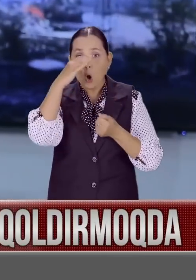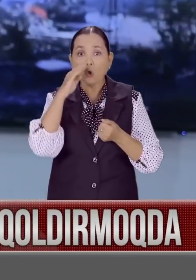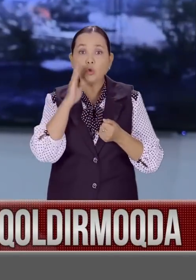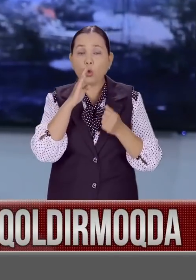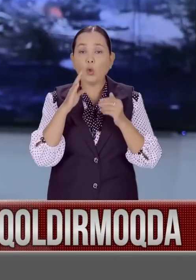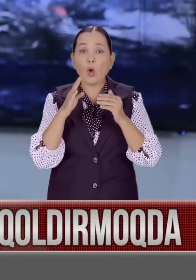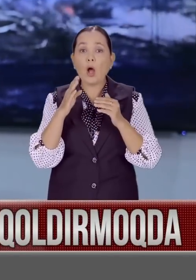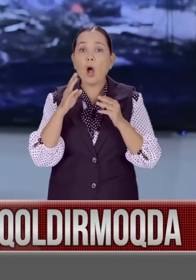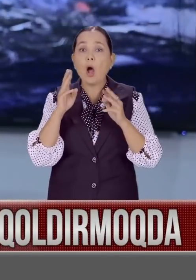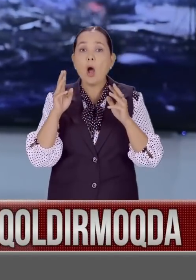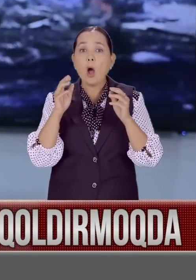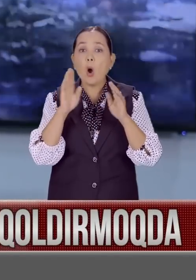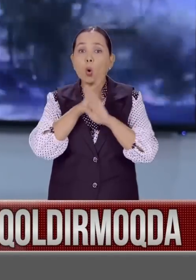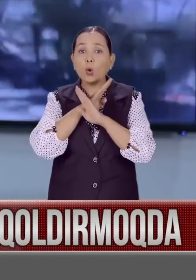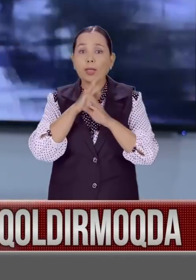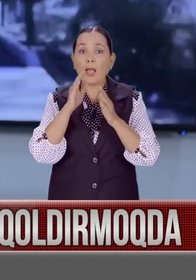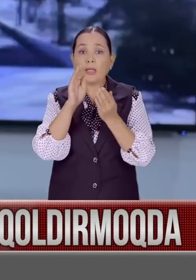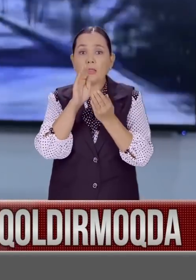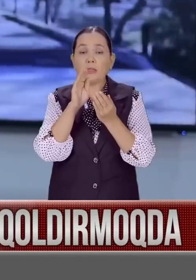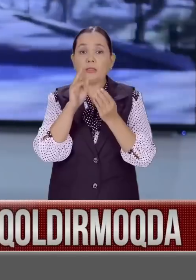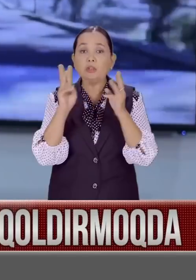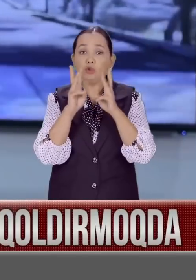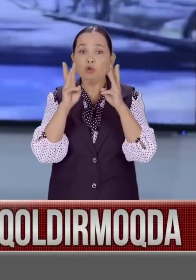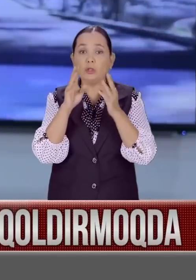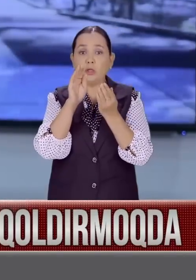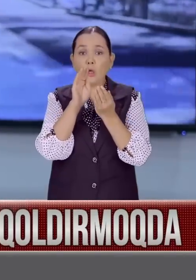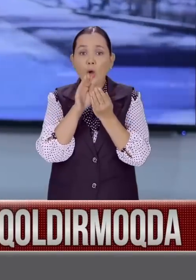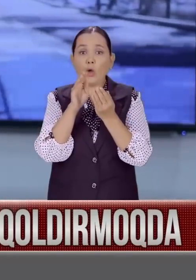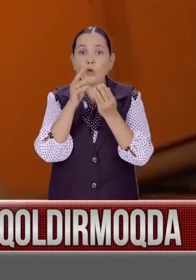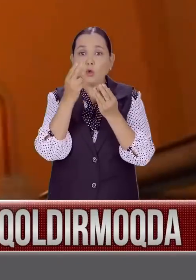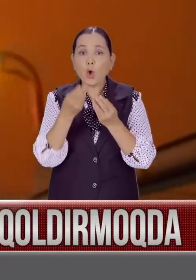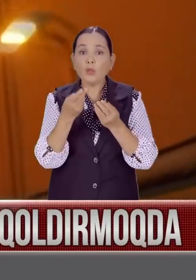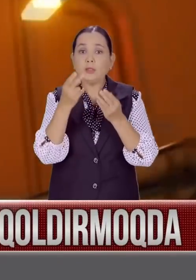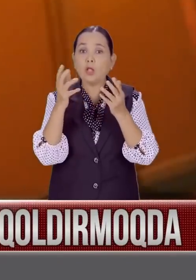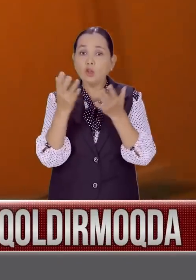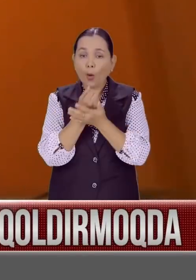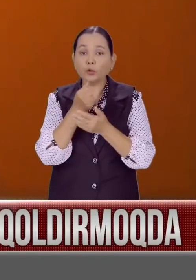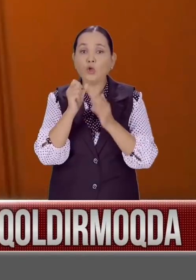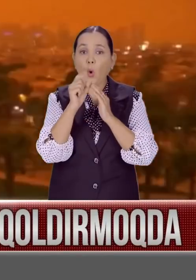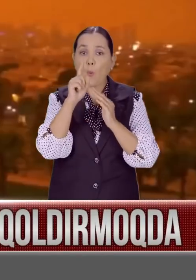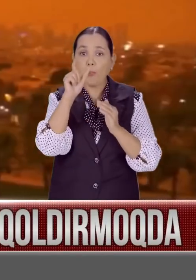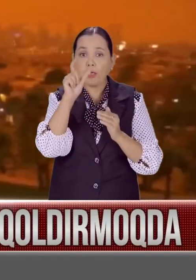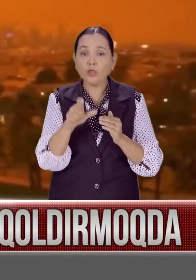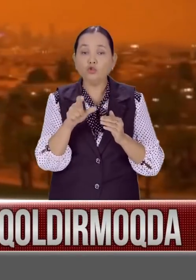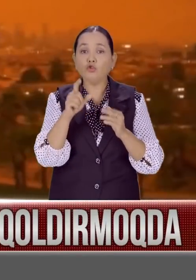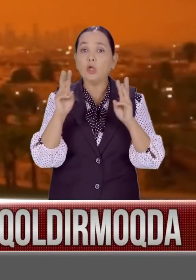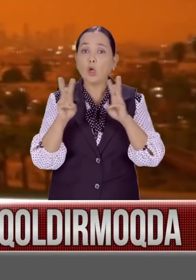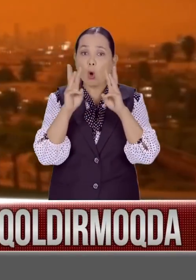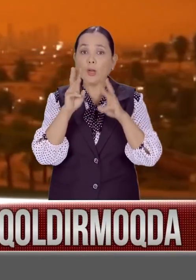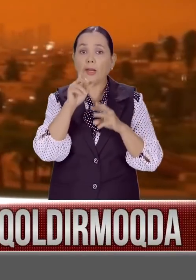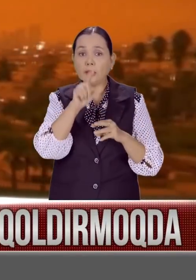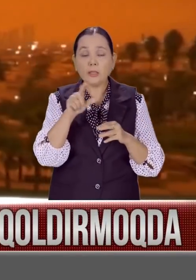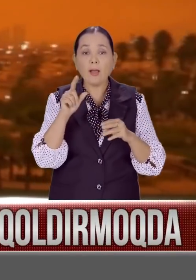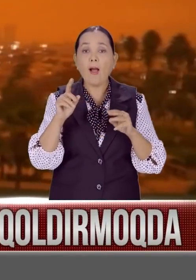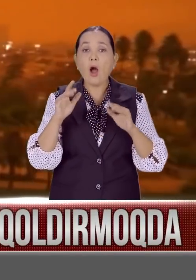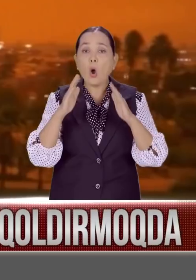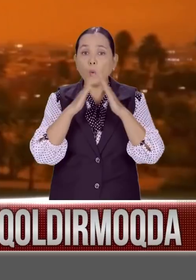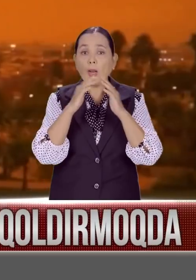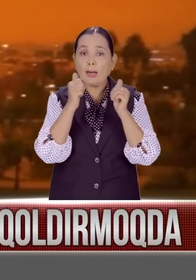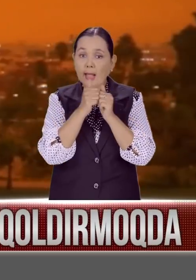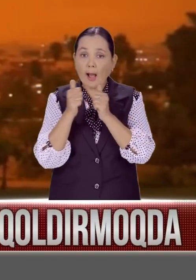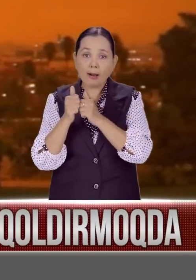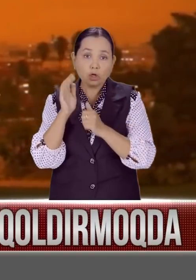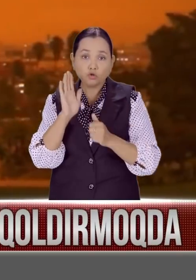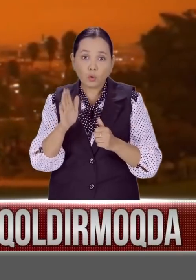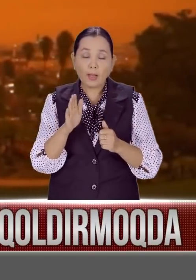ota-onasining kuygan jasadlari yonidan topishdi. Jabrlanganlarning umumiy soni bo'lsa 11 kishiga yetdi. San-Fransiskoda alanga uylarga